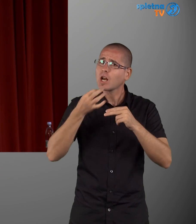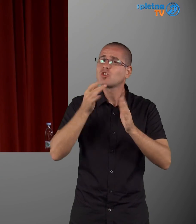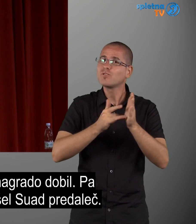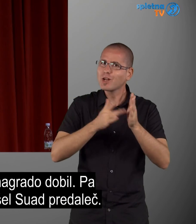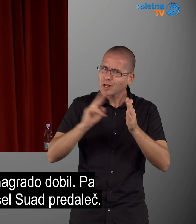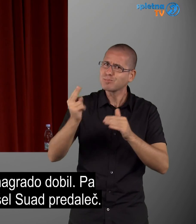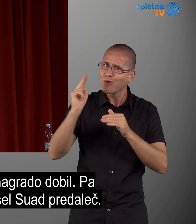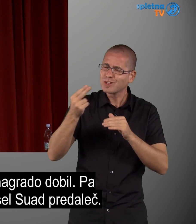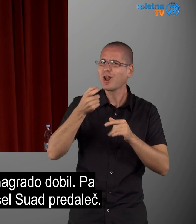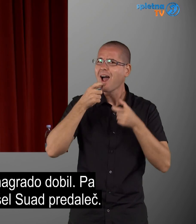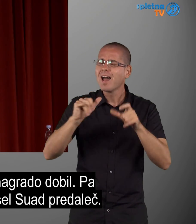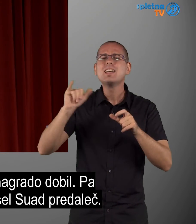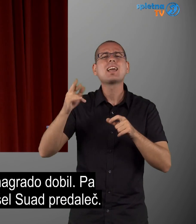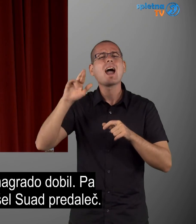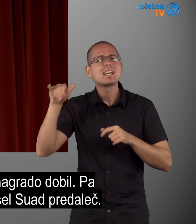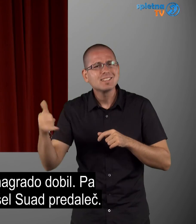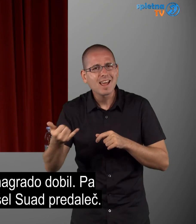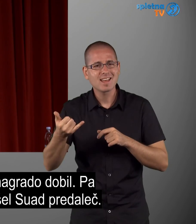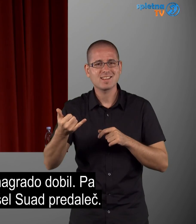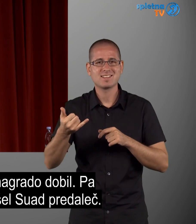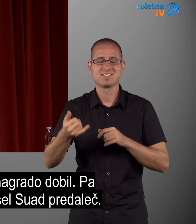pokličeš. Jernej!